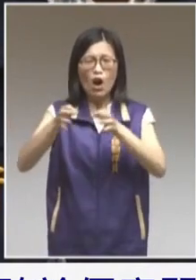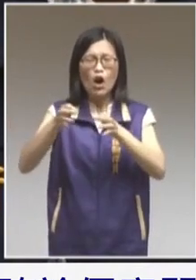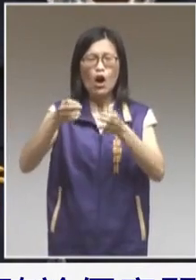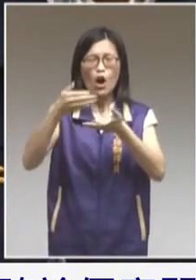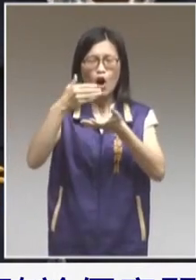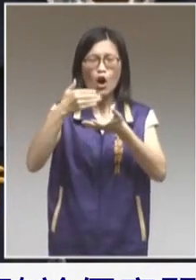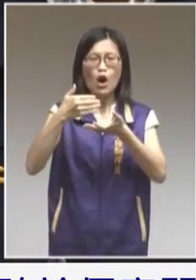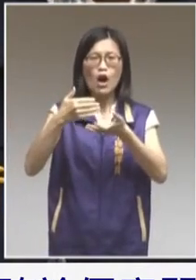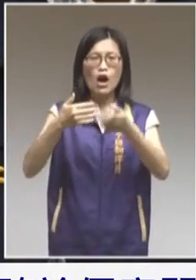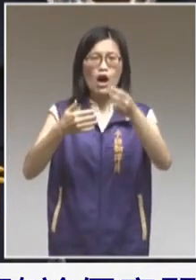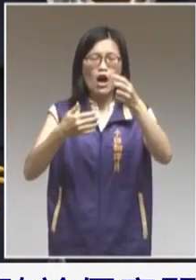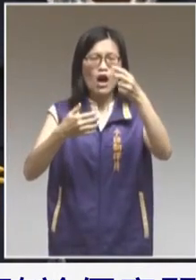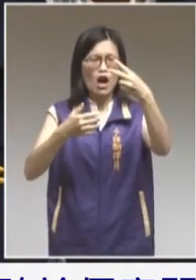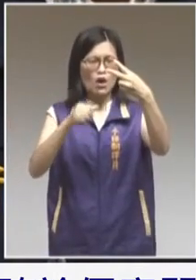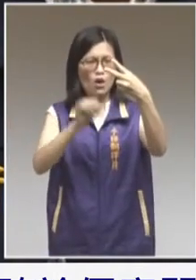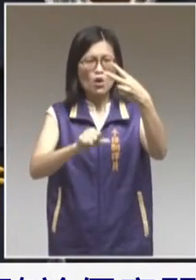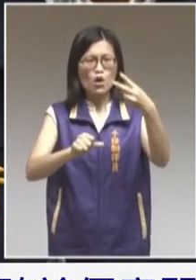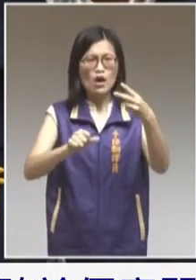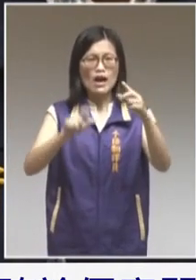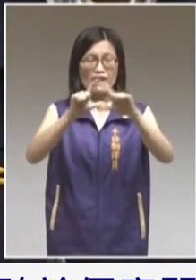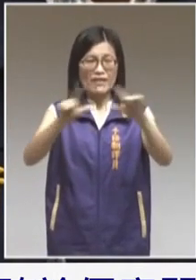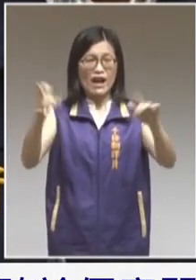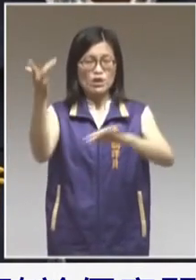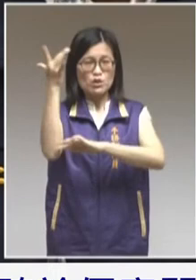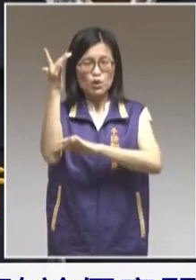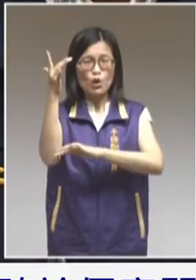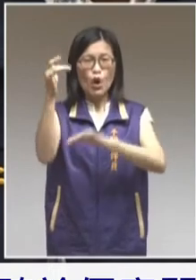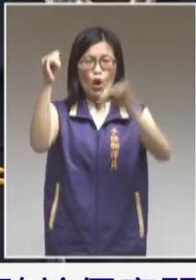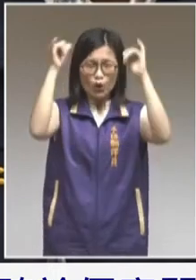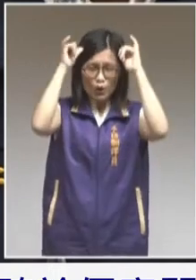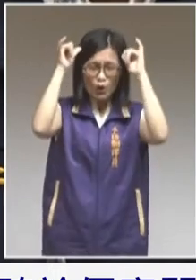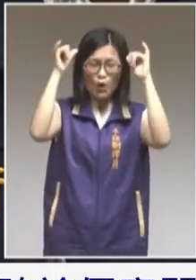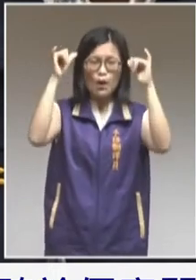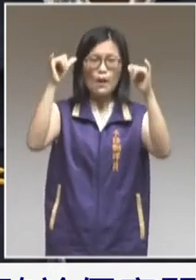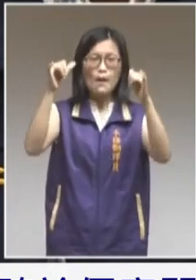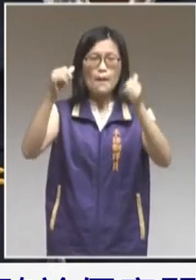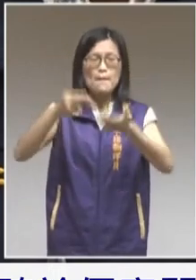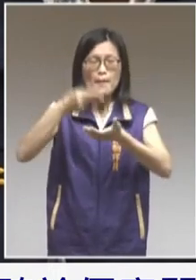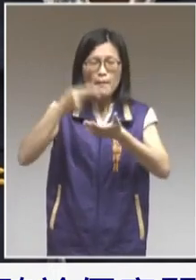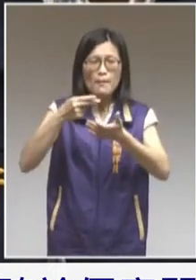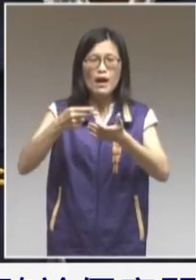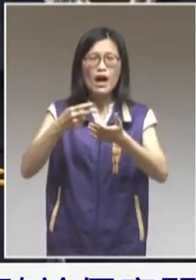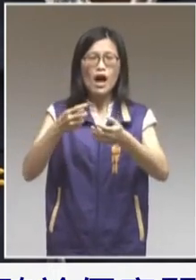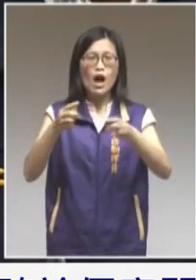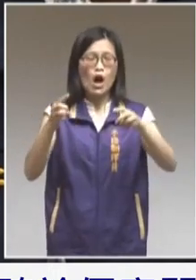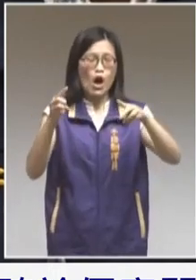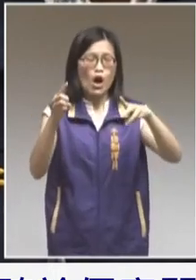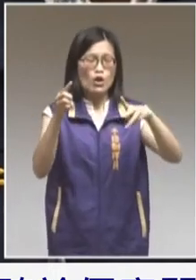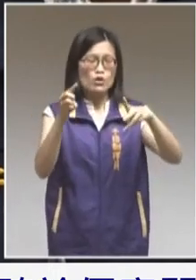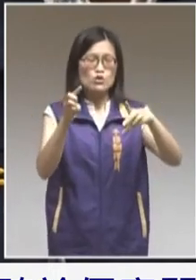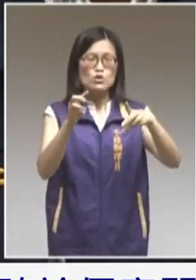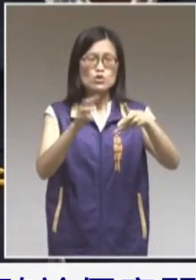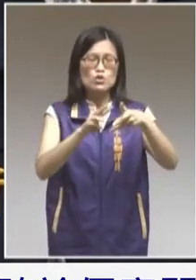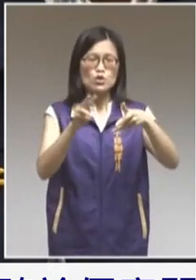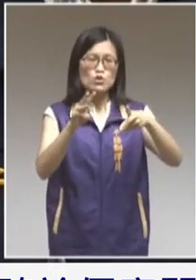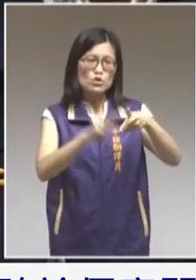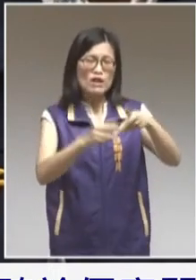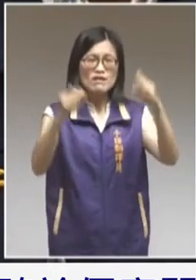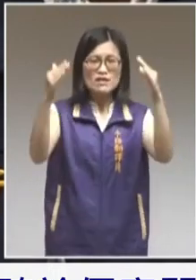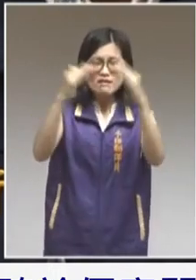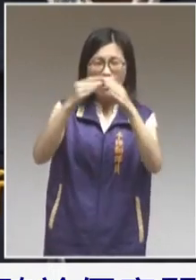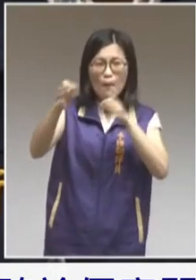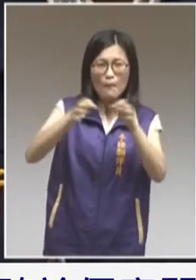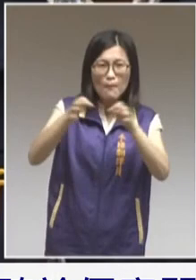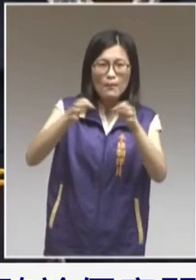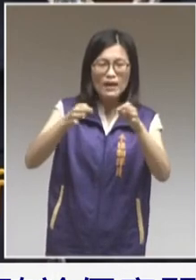比较多，在大树老乡牛肉面、义大世界的全家便利商店以及这个一楼的